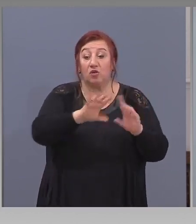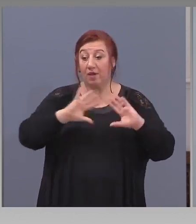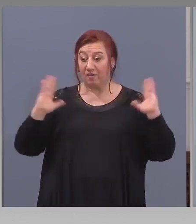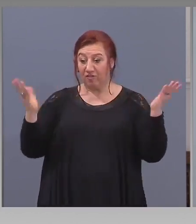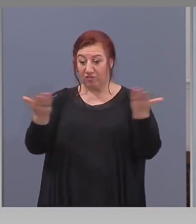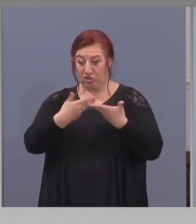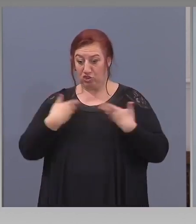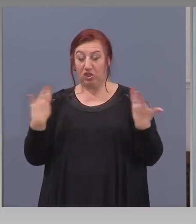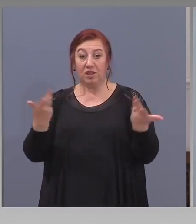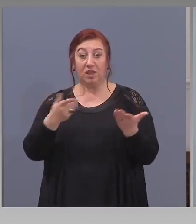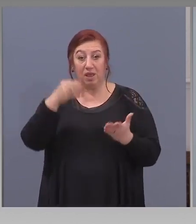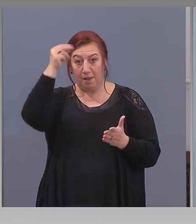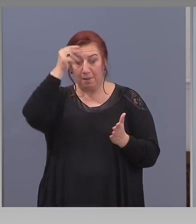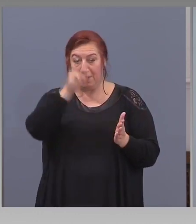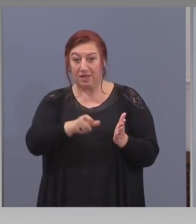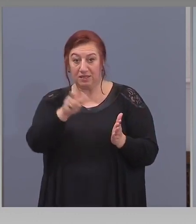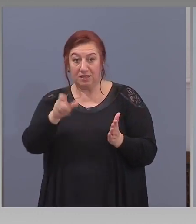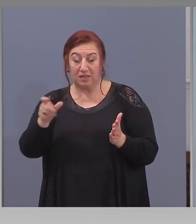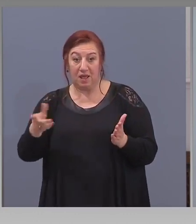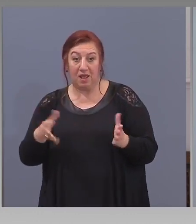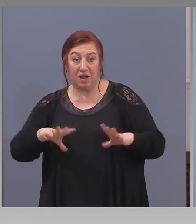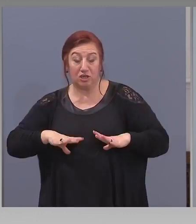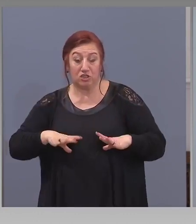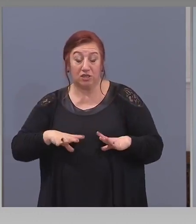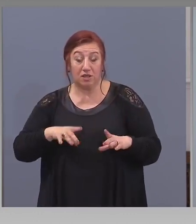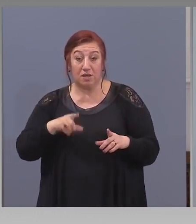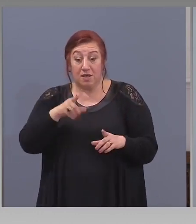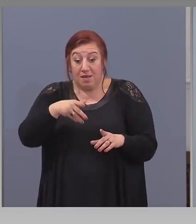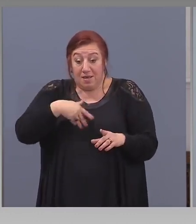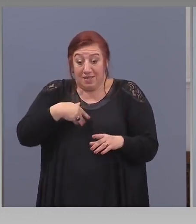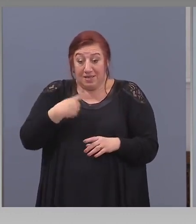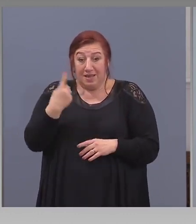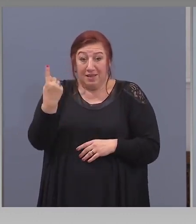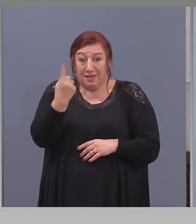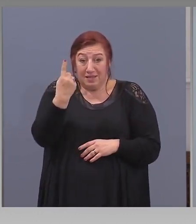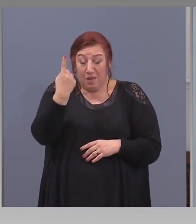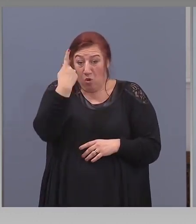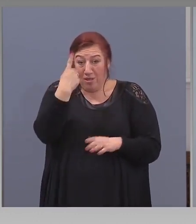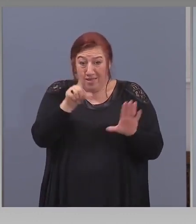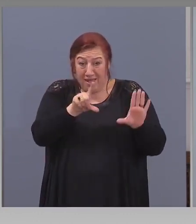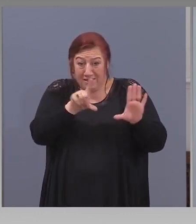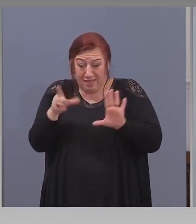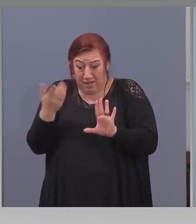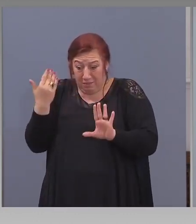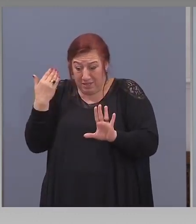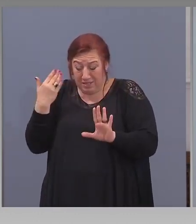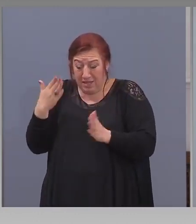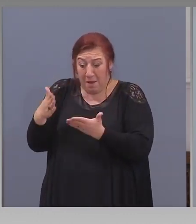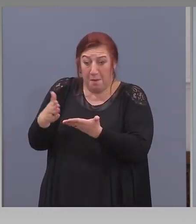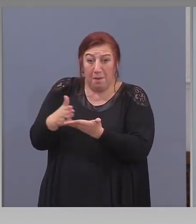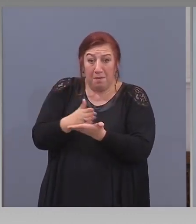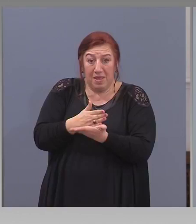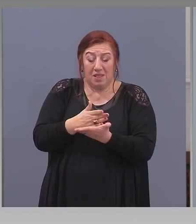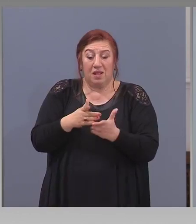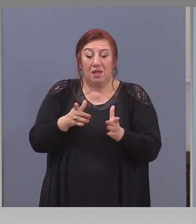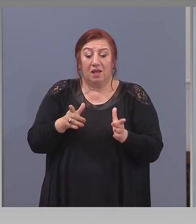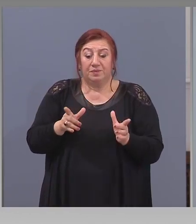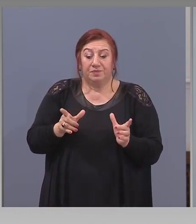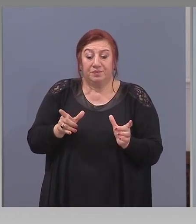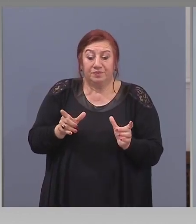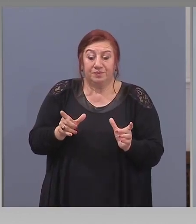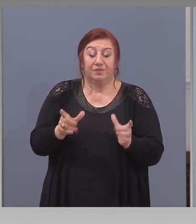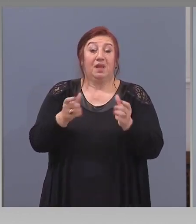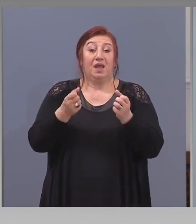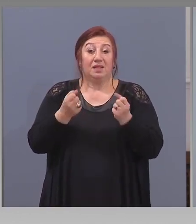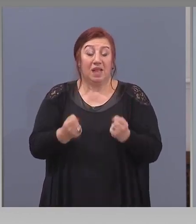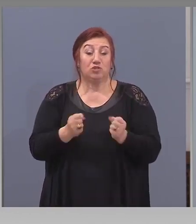Искат само една седмица сме в това критично